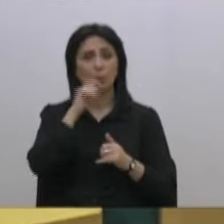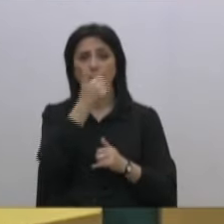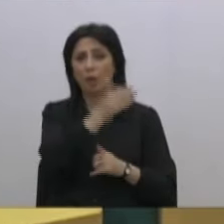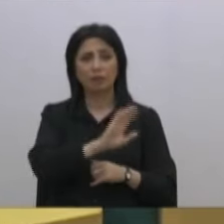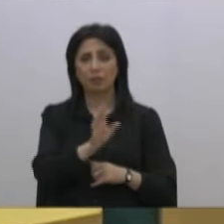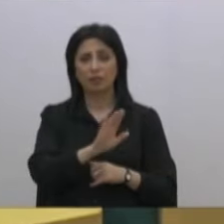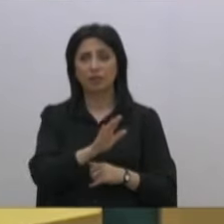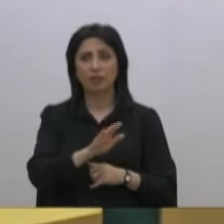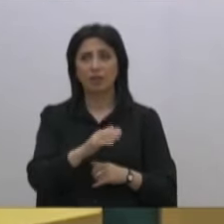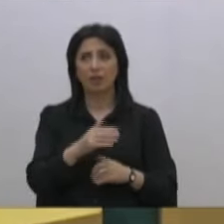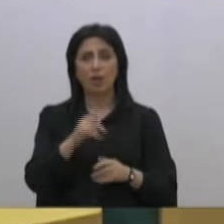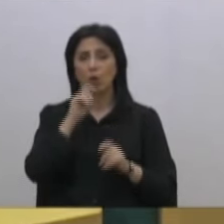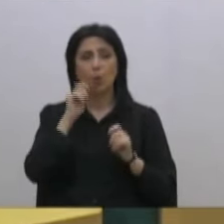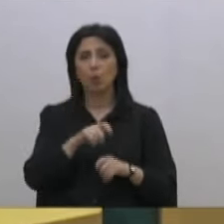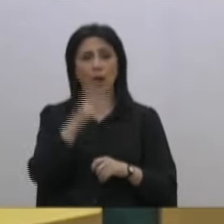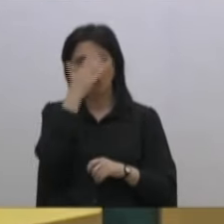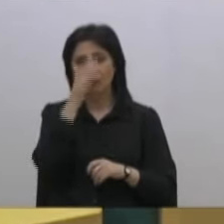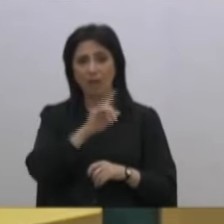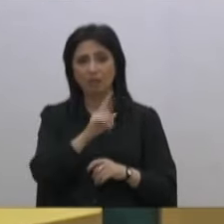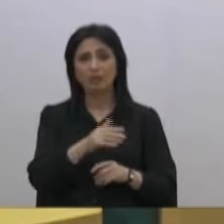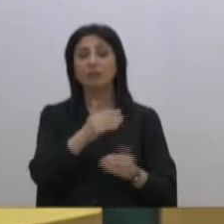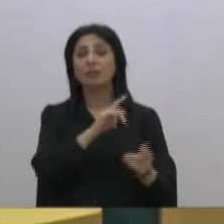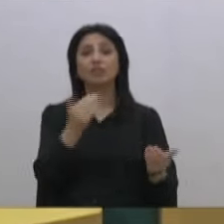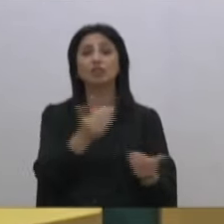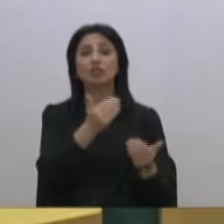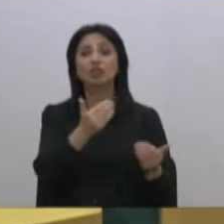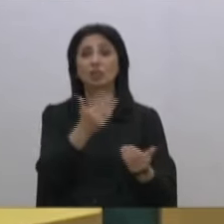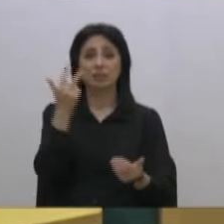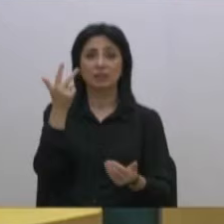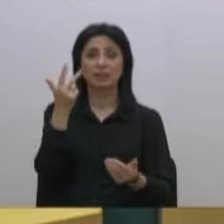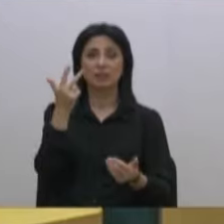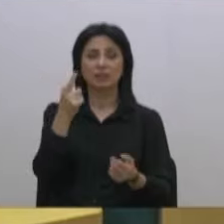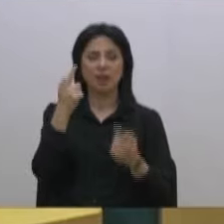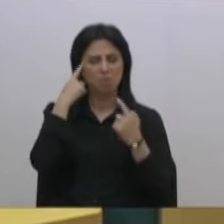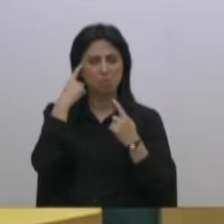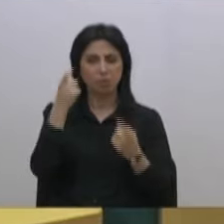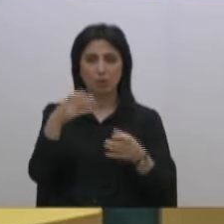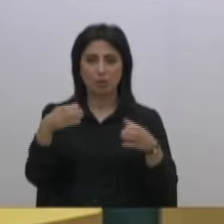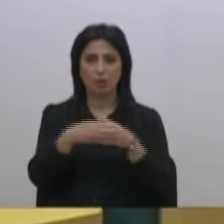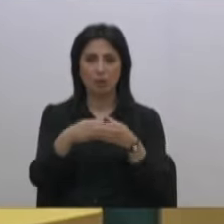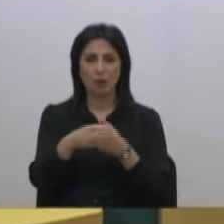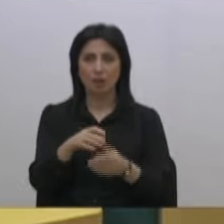უკრაინას და არ ეკუთვნის უკრაინელ ხალხს, არამედ ეკუთვნის აი ამ სამ კომპანიას.